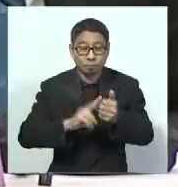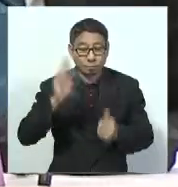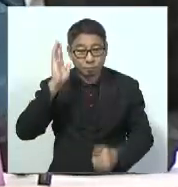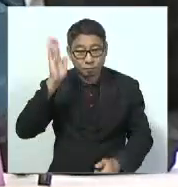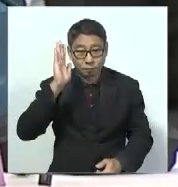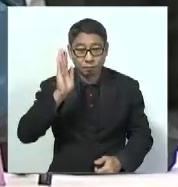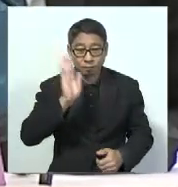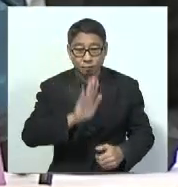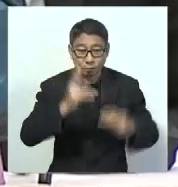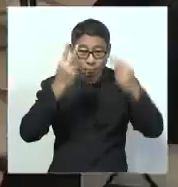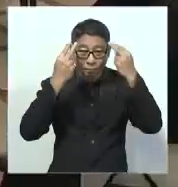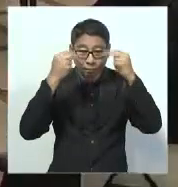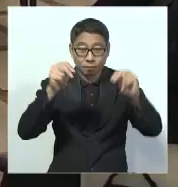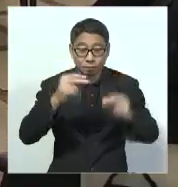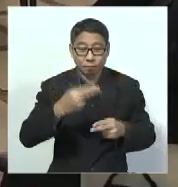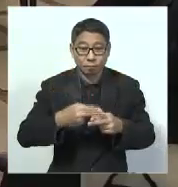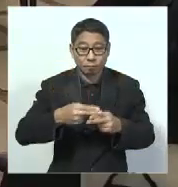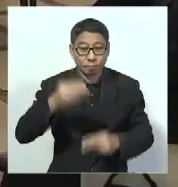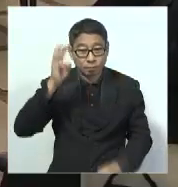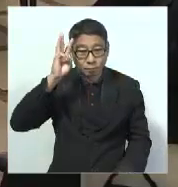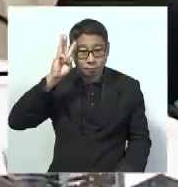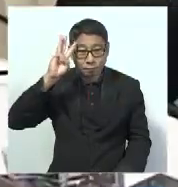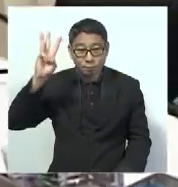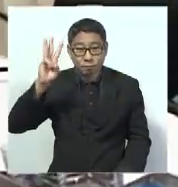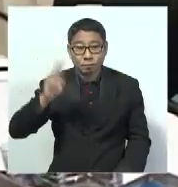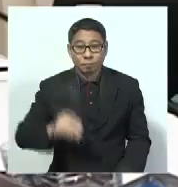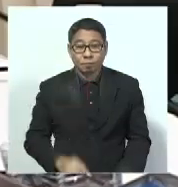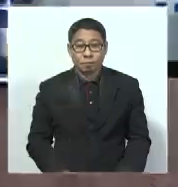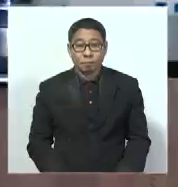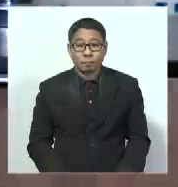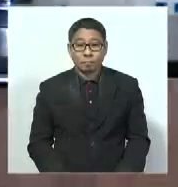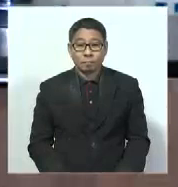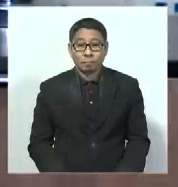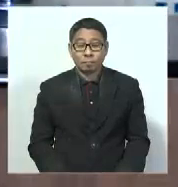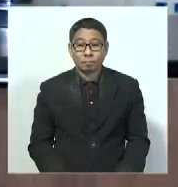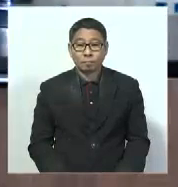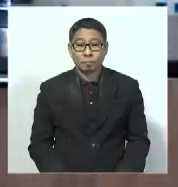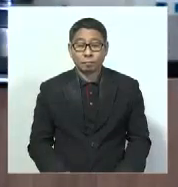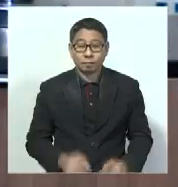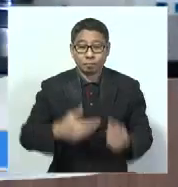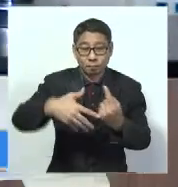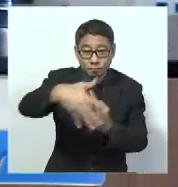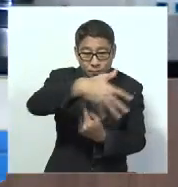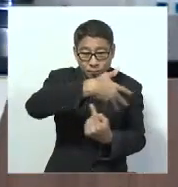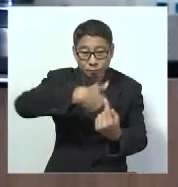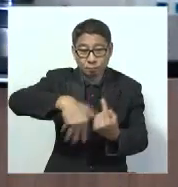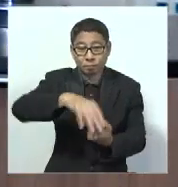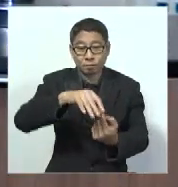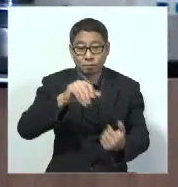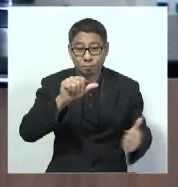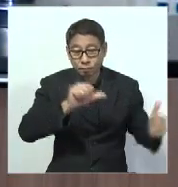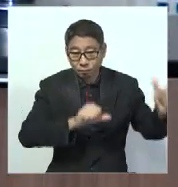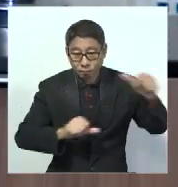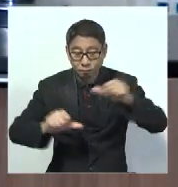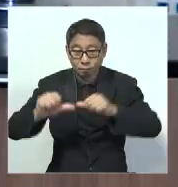ำสำนักนายกรัฐมนตรีพลโทวีระชนกันดูครับ เรื่องของสภาพแวดล้อมหรือว่าสภาพภูมิอากาศต่